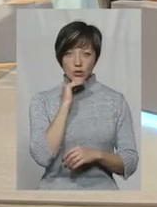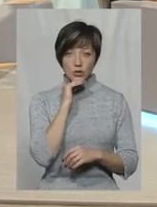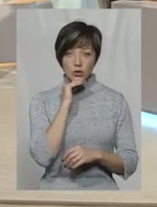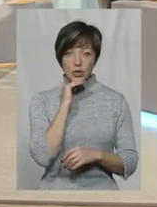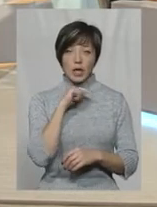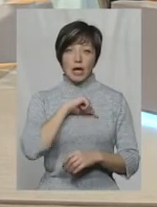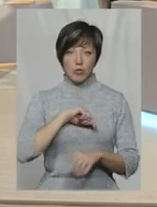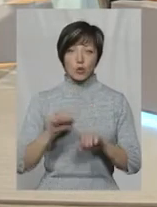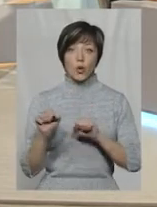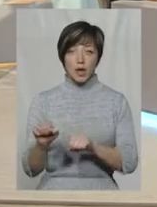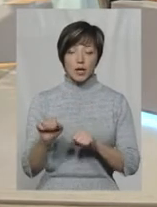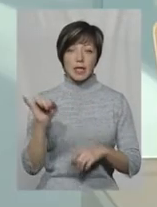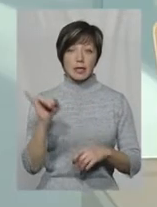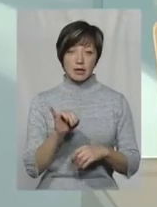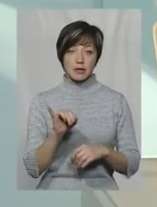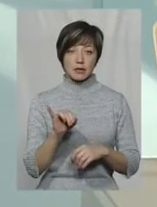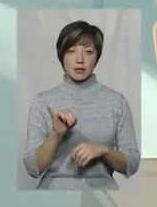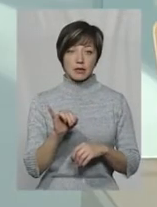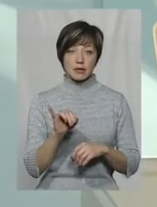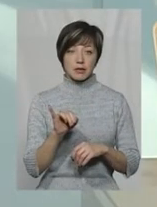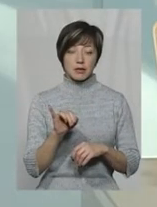такі імуногенні. І